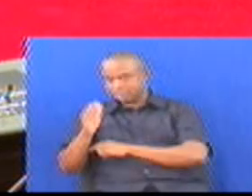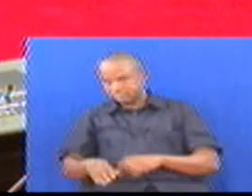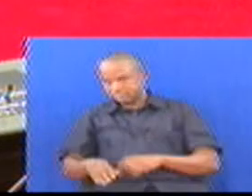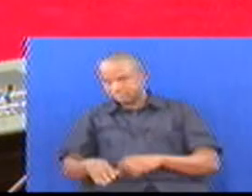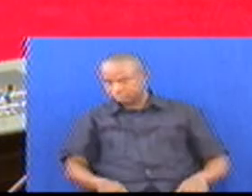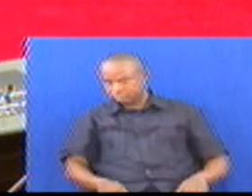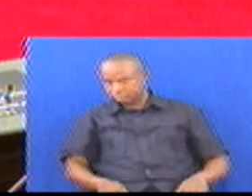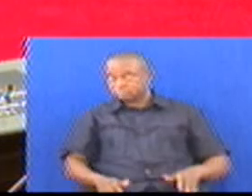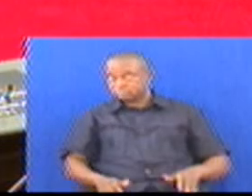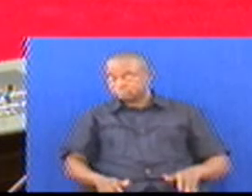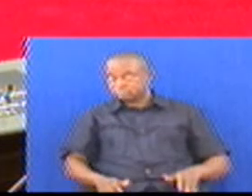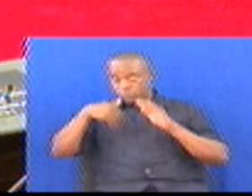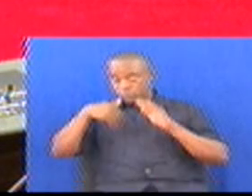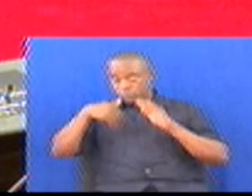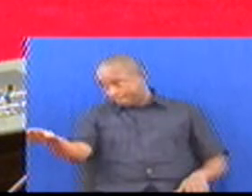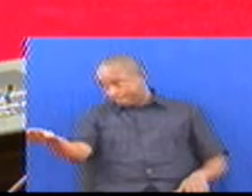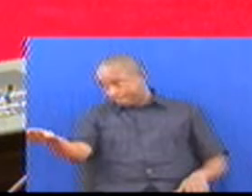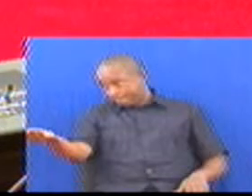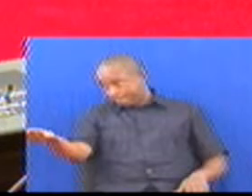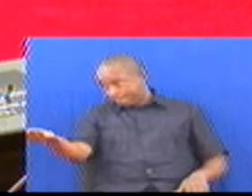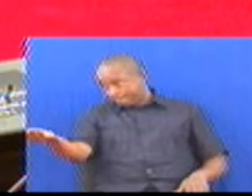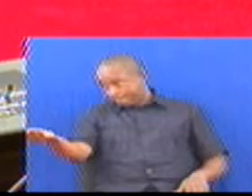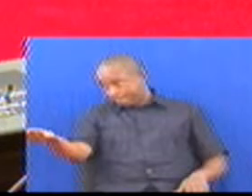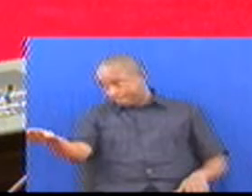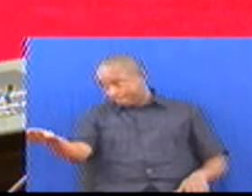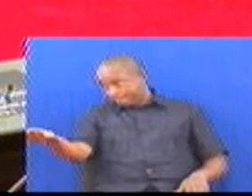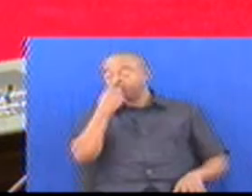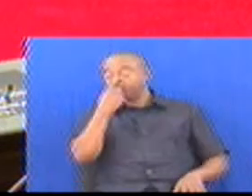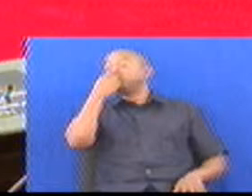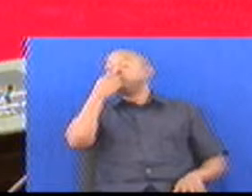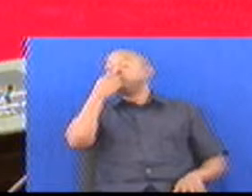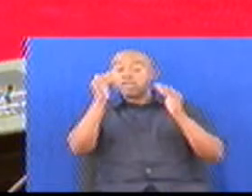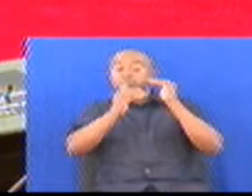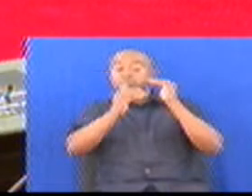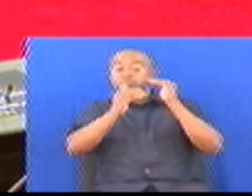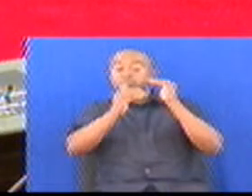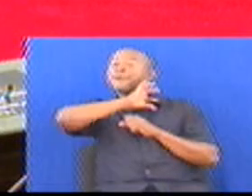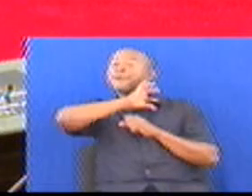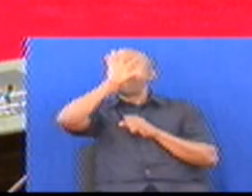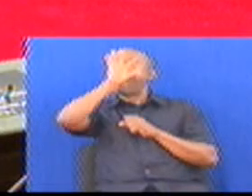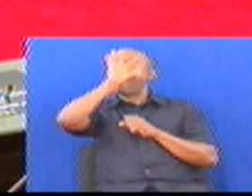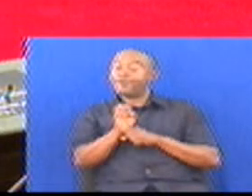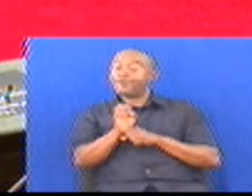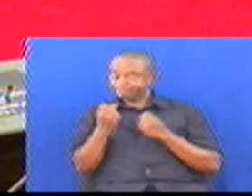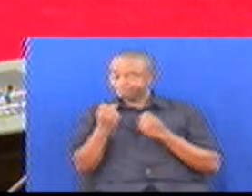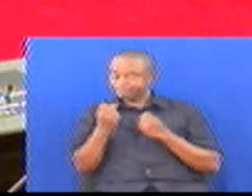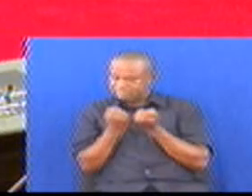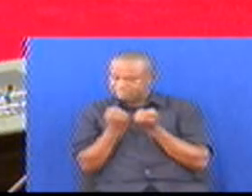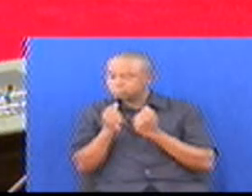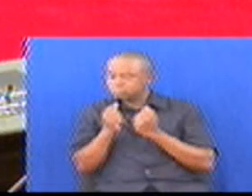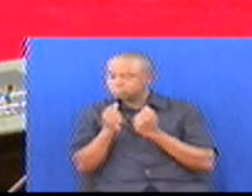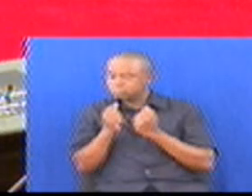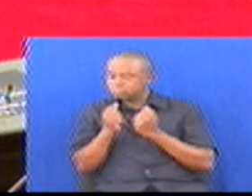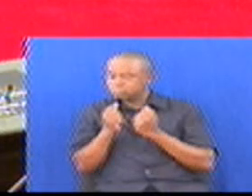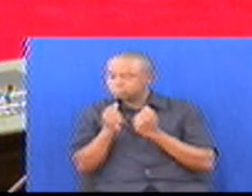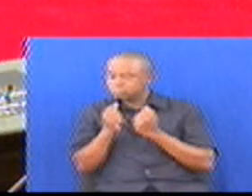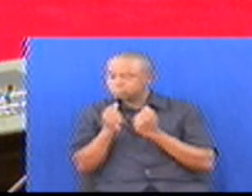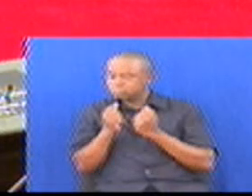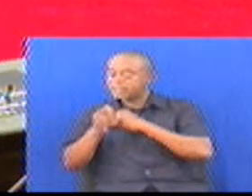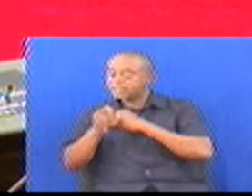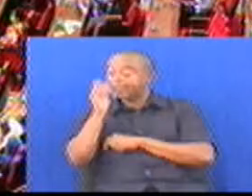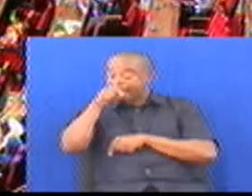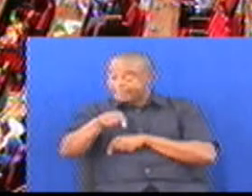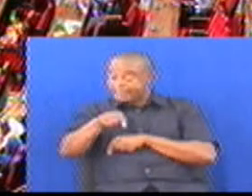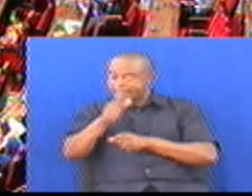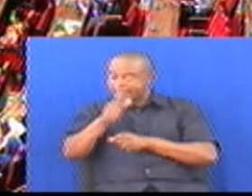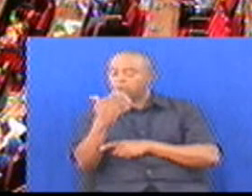Spika, jambo la kujivunia ni kuwa mifumo yote hii imejengwa na inasimamiwa na wataalamu wa ndani wa serikali